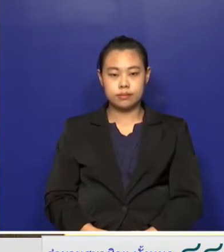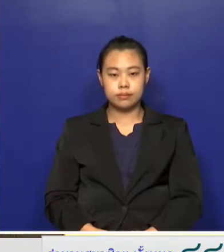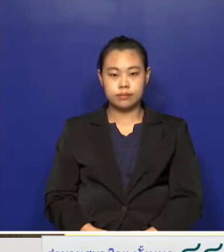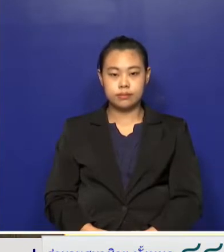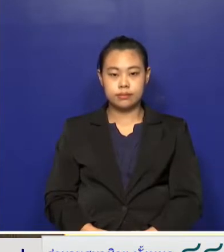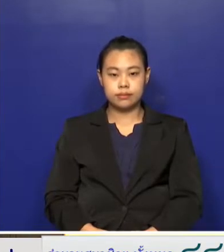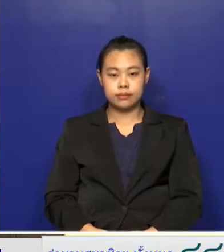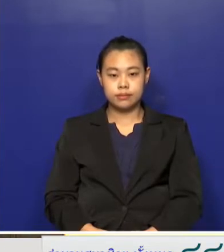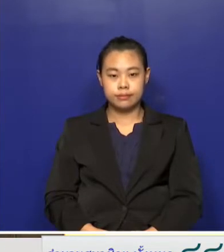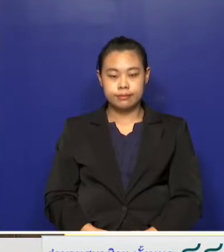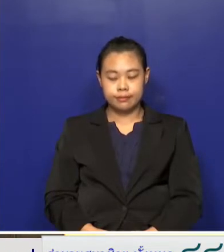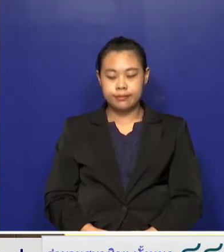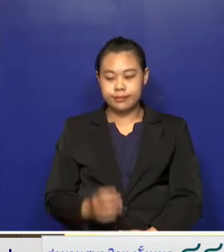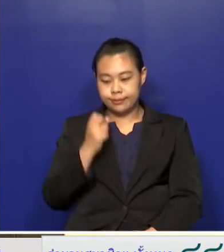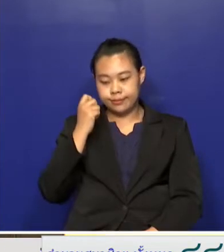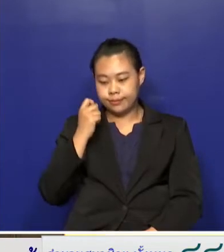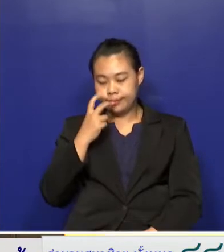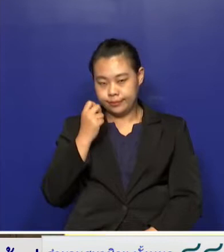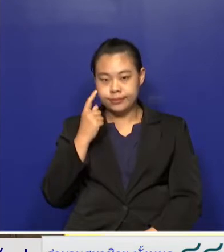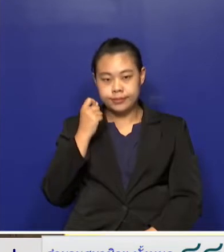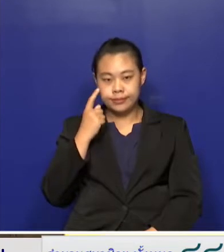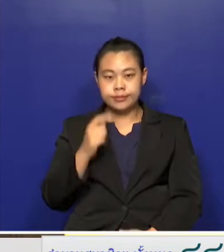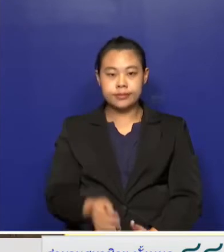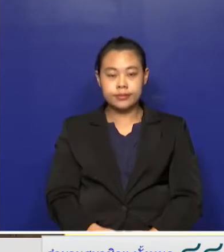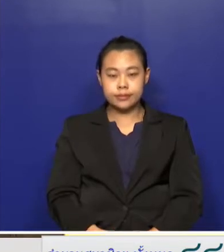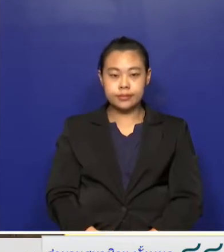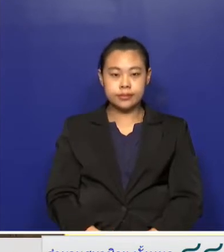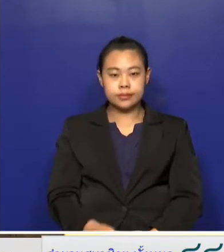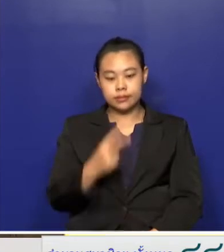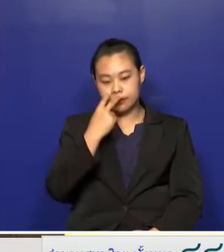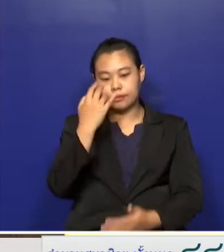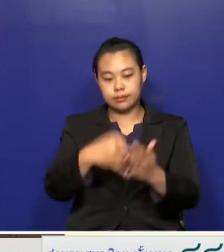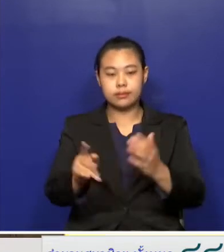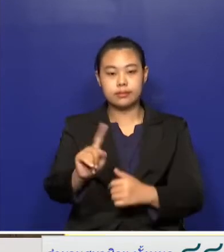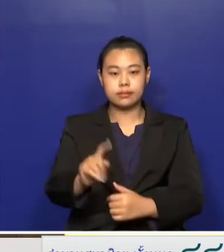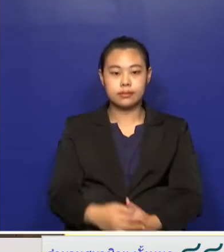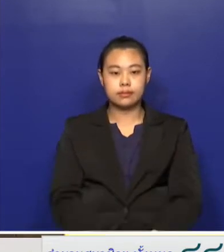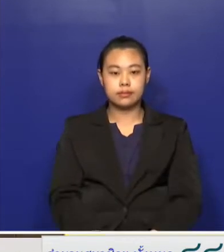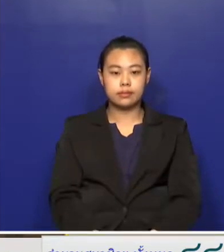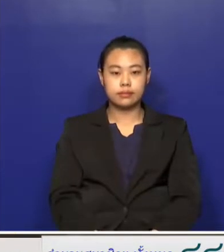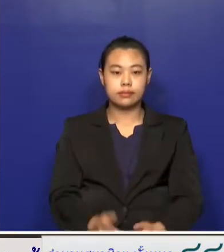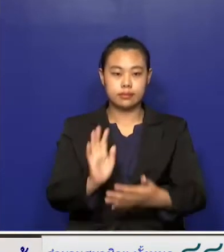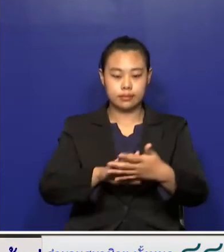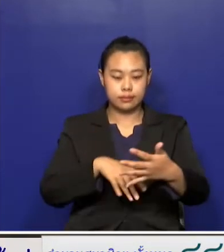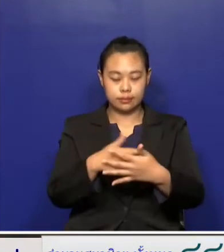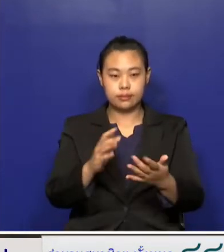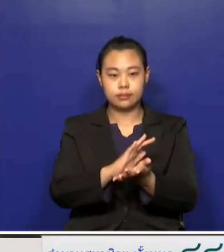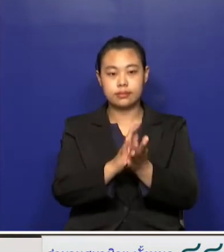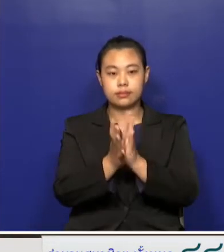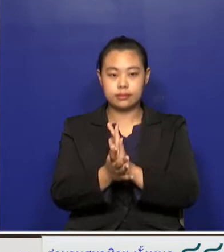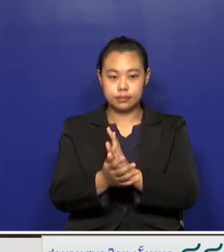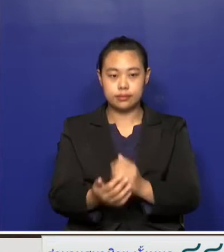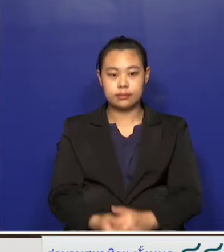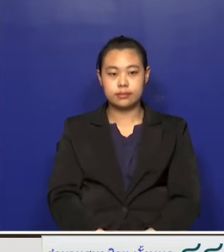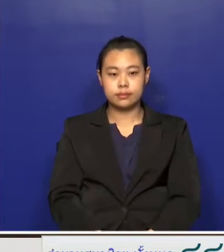ก็น่าเห็นใจนะครับเอามาดูว่ามันผิดปกติอย่างไรคือแผนปฏิรูปนี้อยากจะให้ท่าน